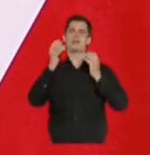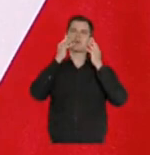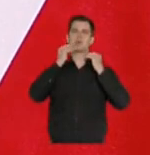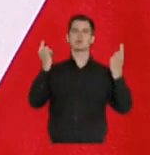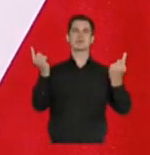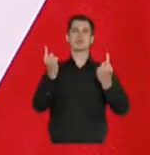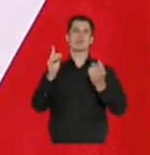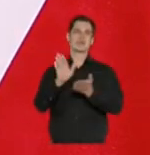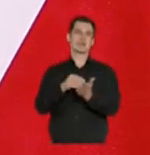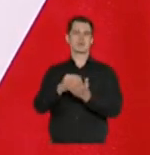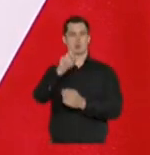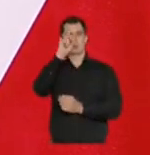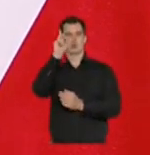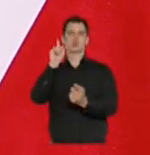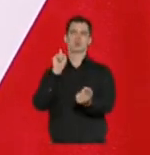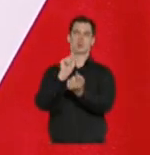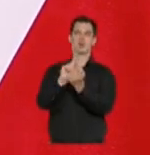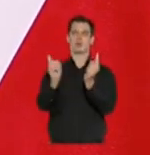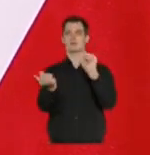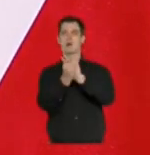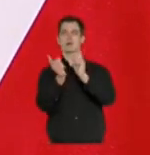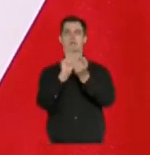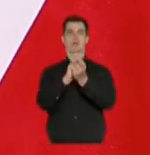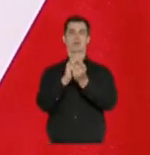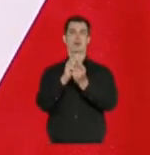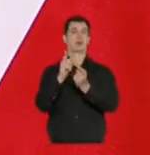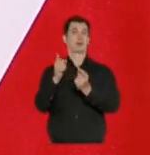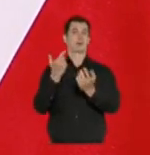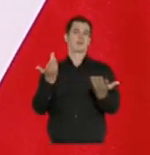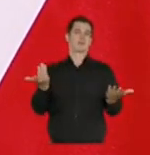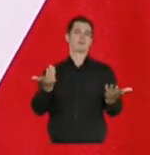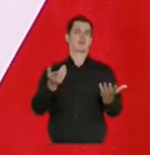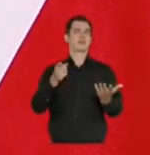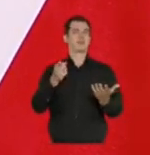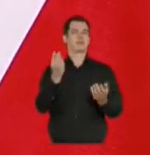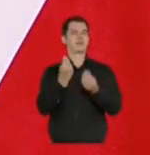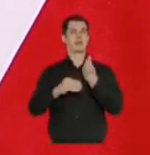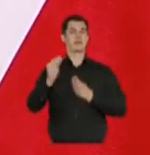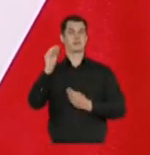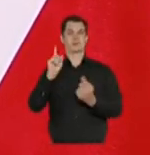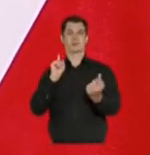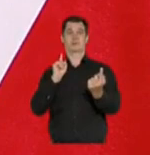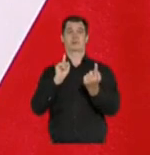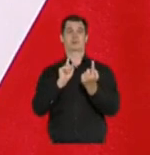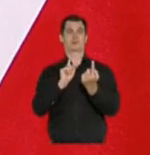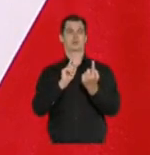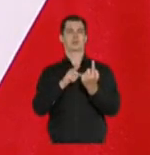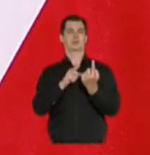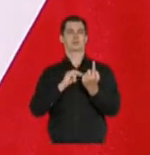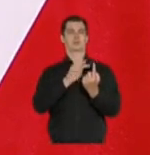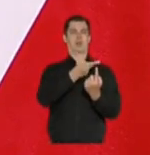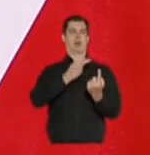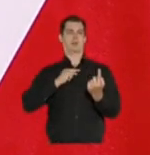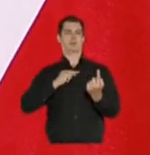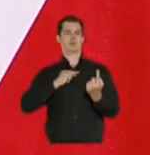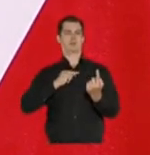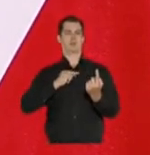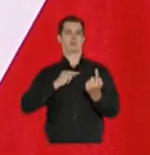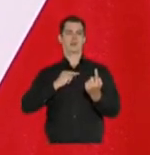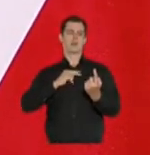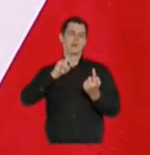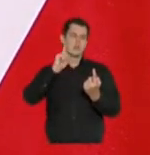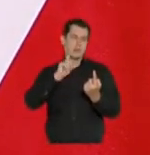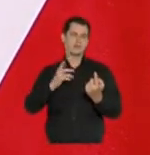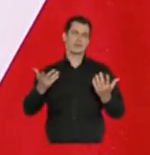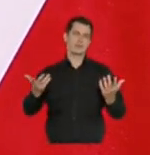gdzie kontakt, gdzie noszenie maseczki najbardziej skutecznie ogranicza ryzyko transmisji.